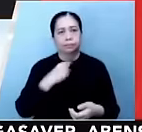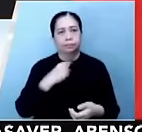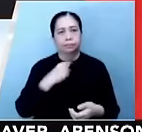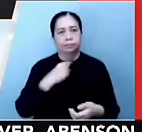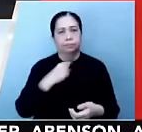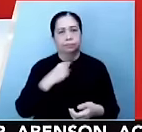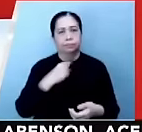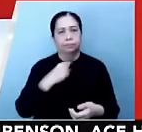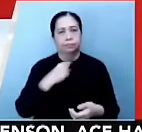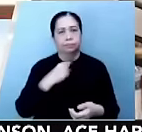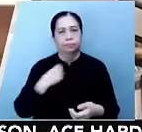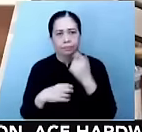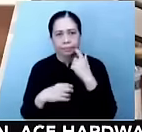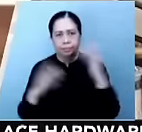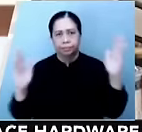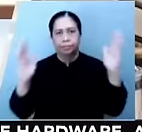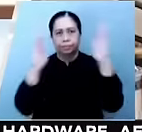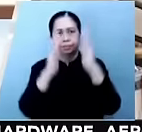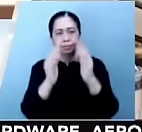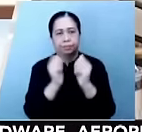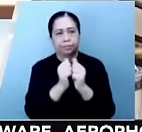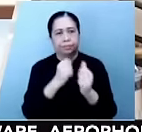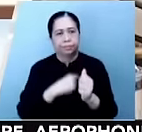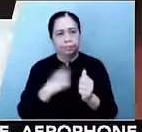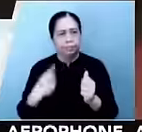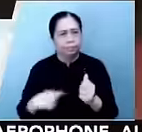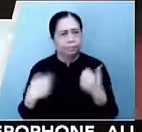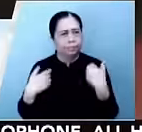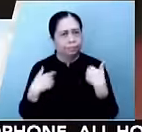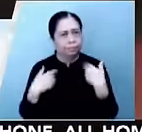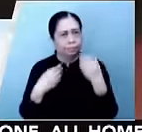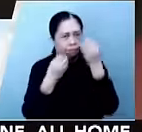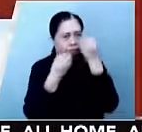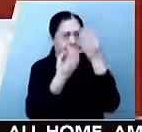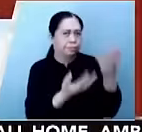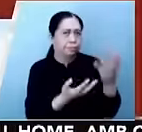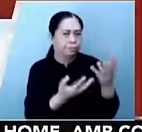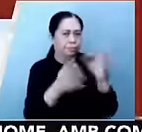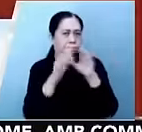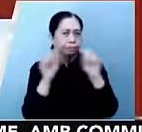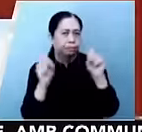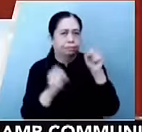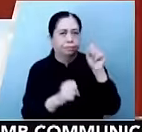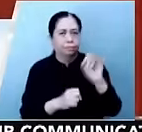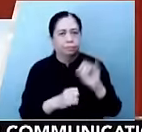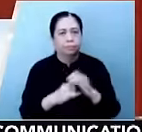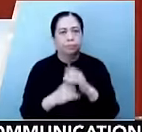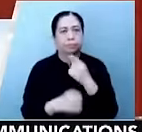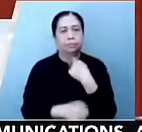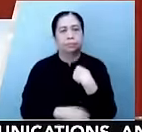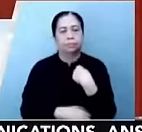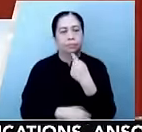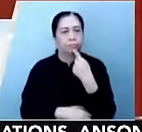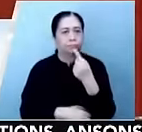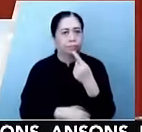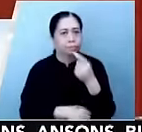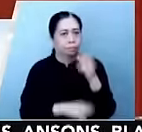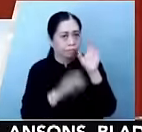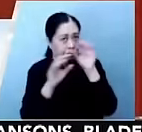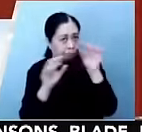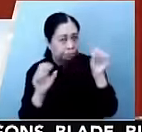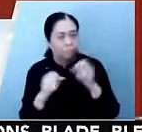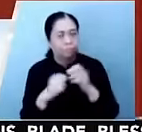isang pag-aharap nila sa China, meron siyang ipinagbigay alam kay President Xi. I said, Mr. President,